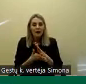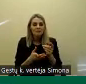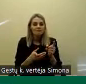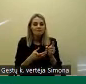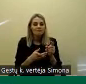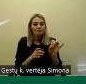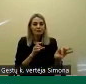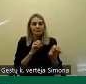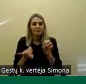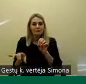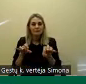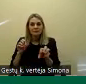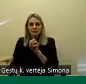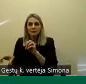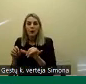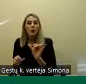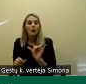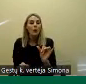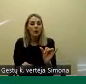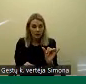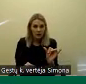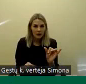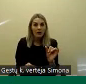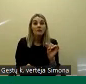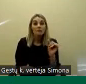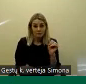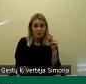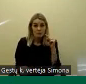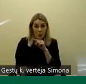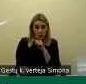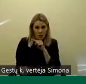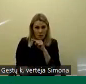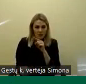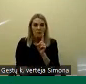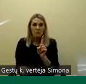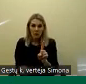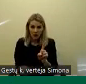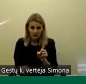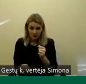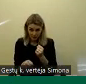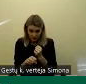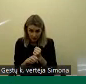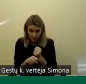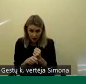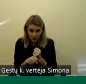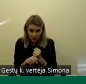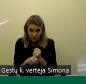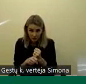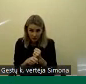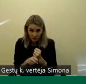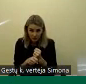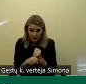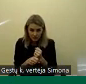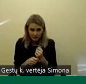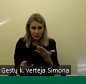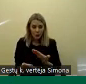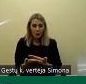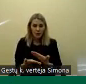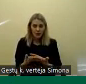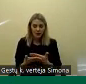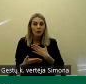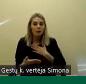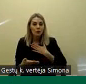gebam tai padaryti, bet nebūtinai šitą darom, nes kartais mūsų vertybės, na, ne visai